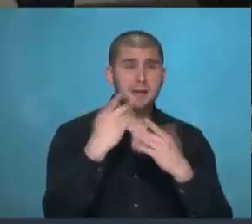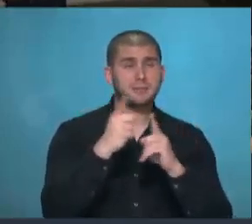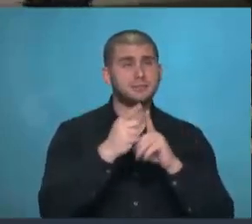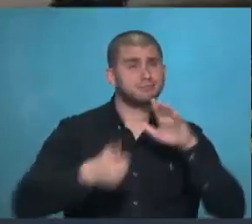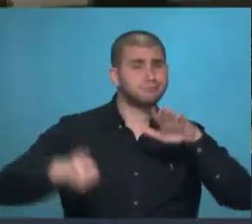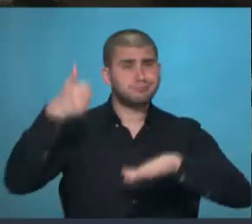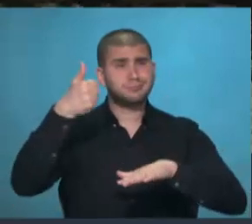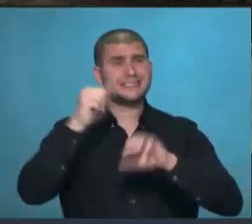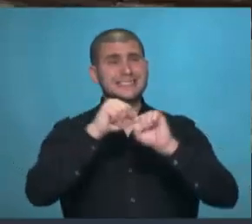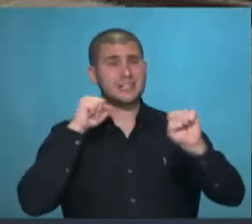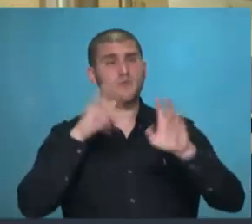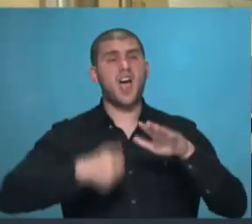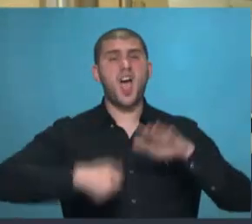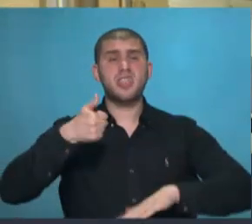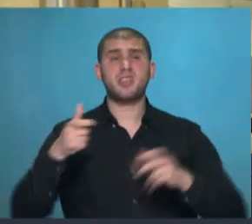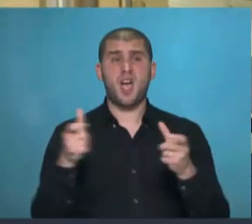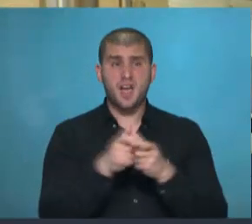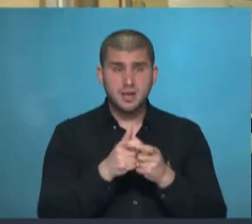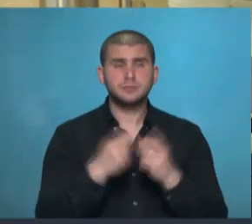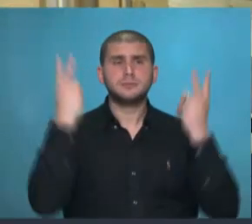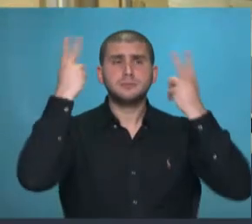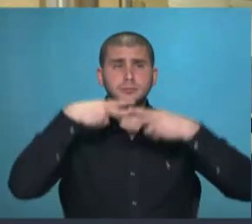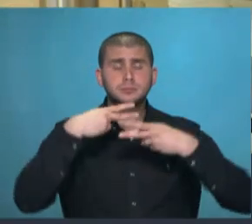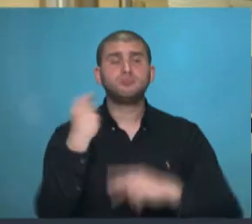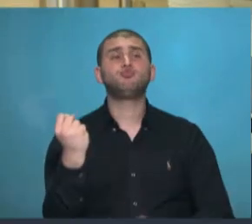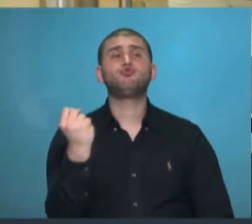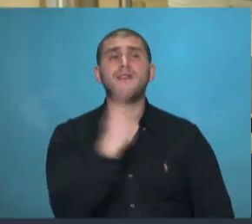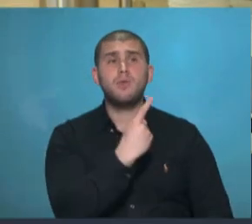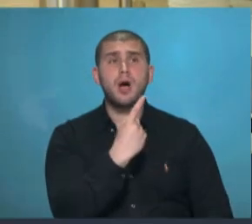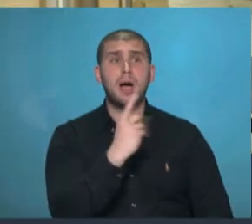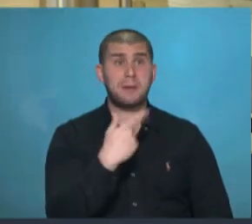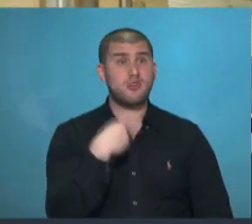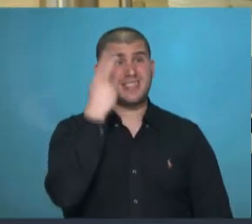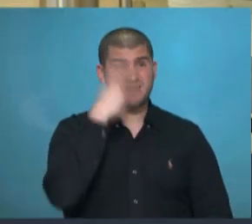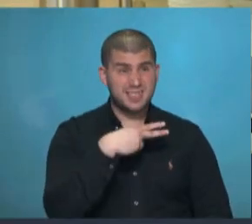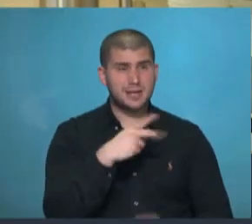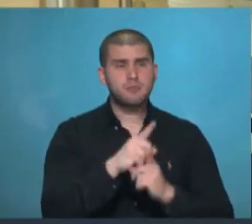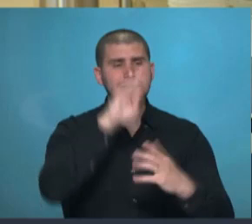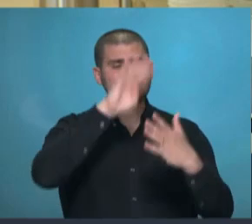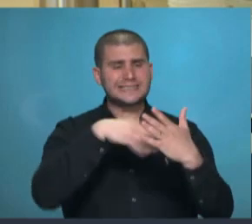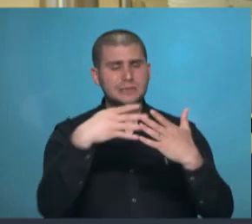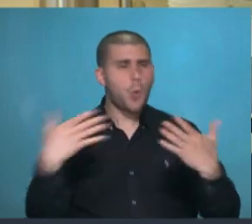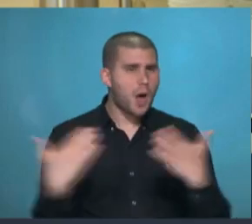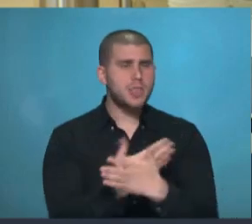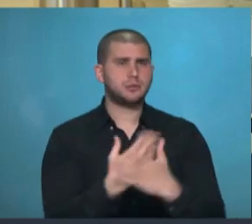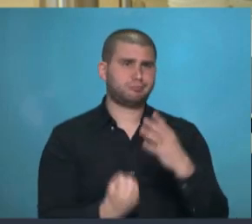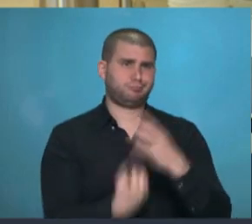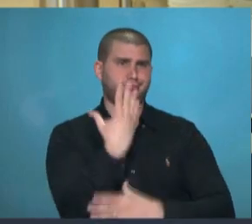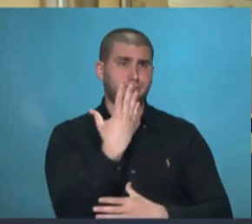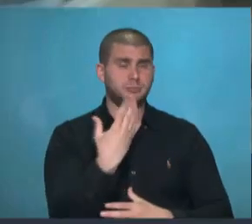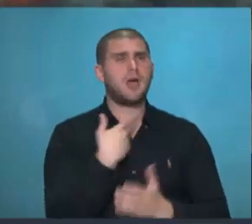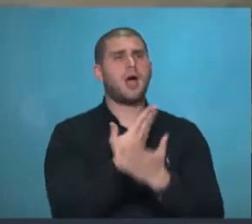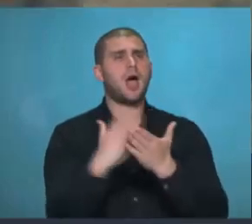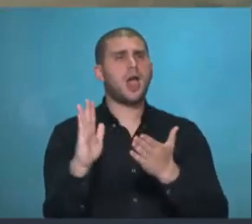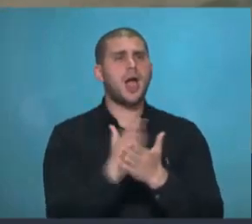צמרת ההסתדרות להנהלת החברה, שהוסכם שתוך שבוע, כמה שאני מבין, הסידור החדש יחול,